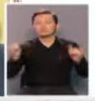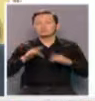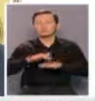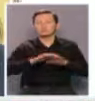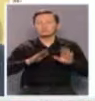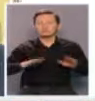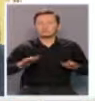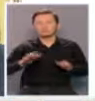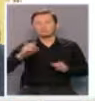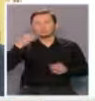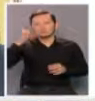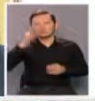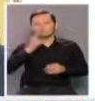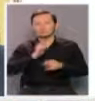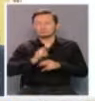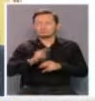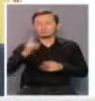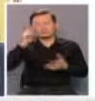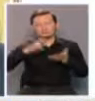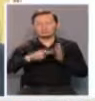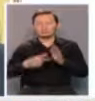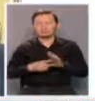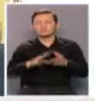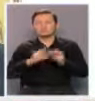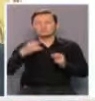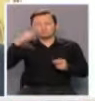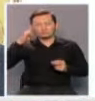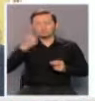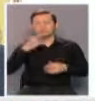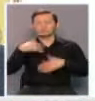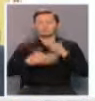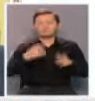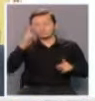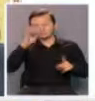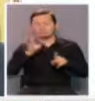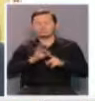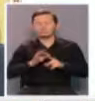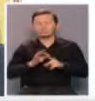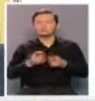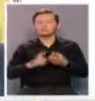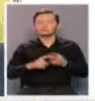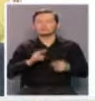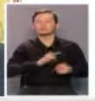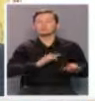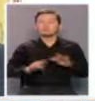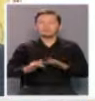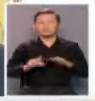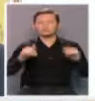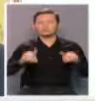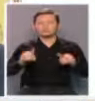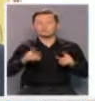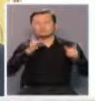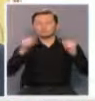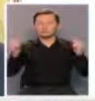біздер мемлекеттік тілде білім беру мақсатында, мемлекеттік тілімізді дамыту мақсатында жұмыстанып, колледжде